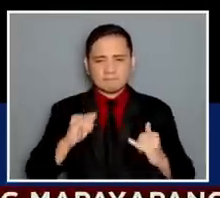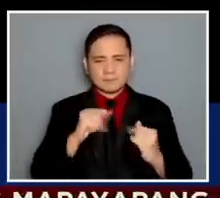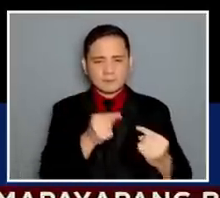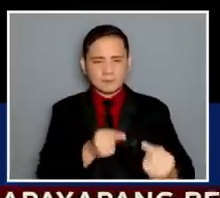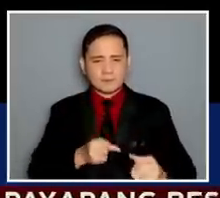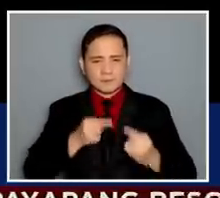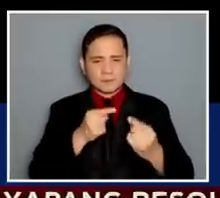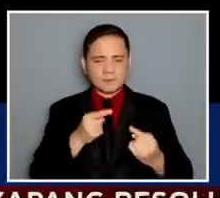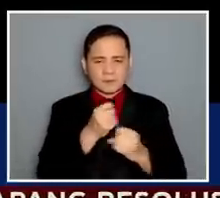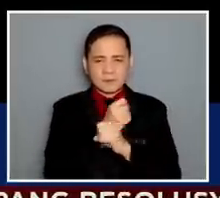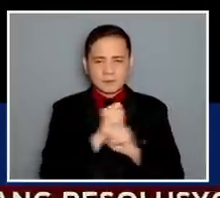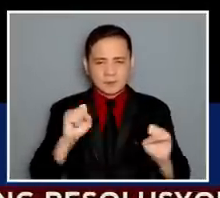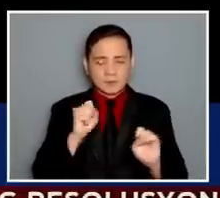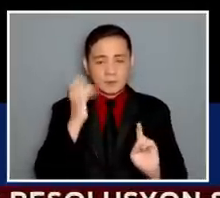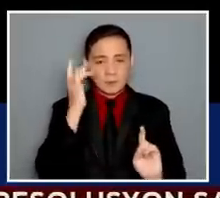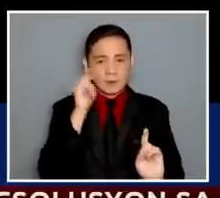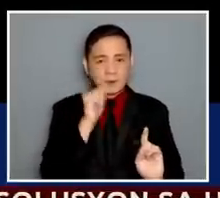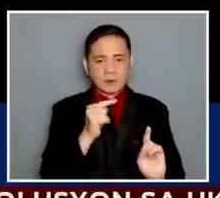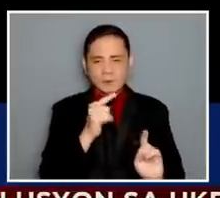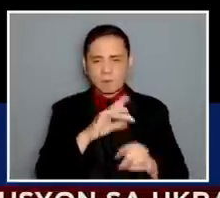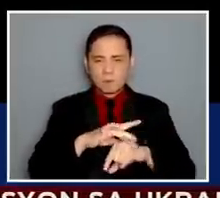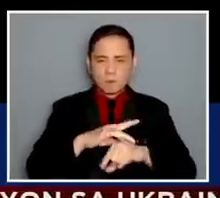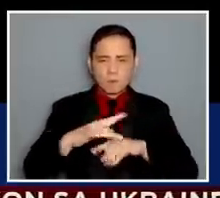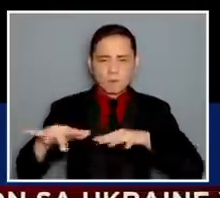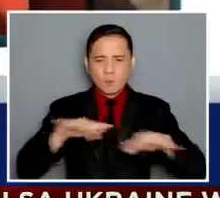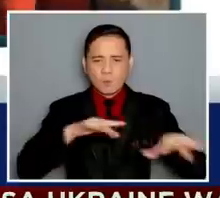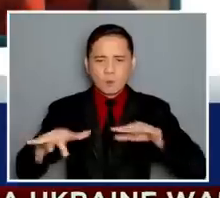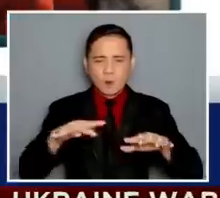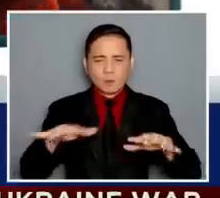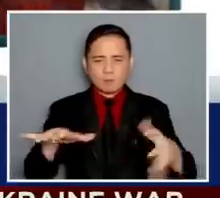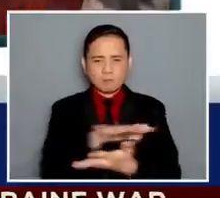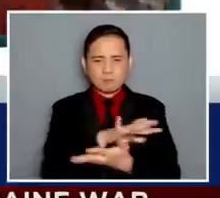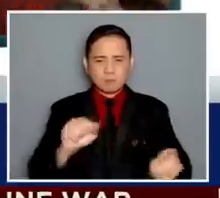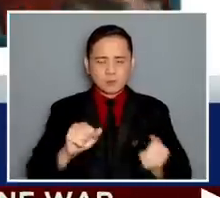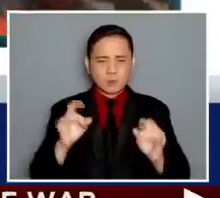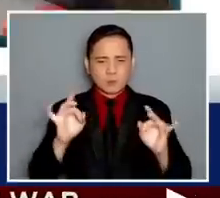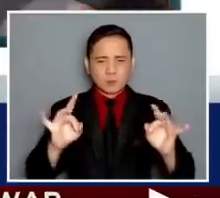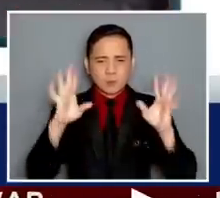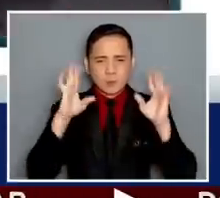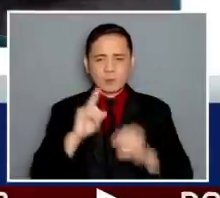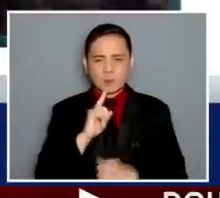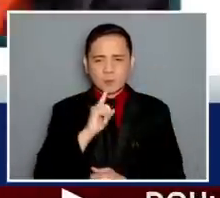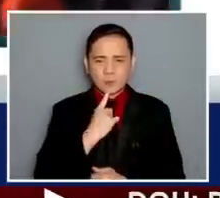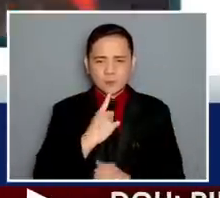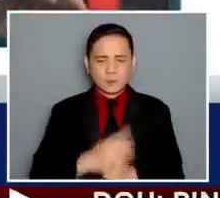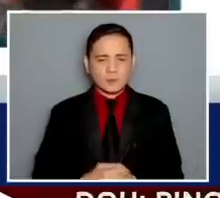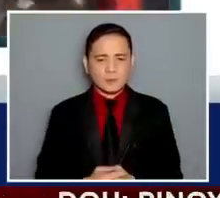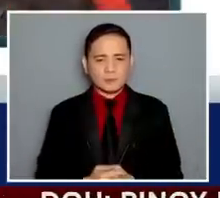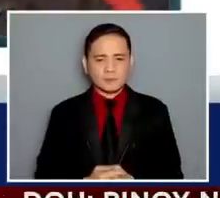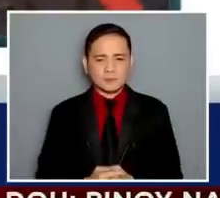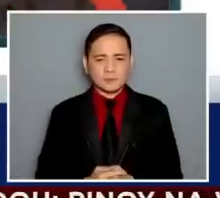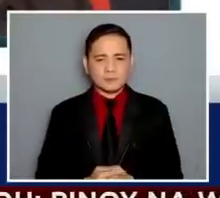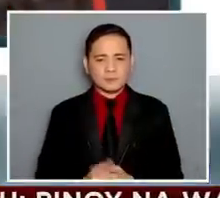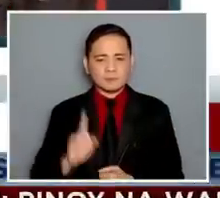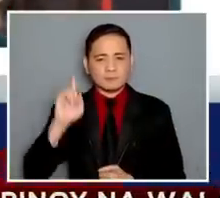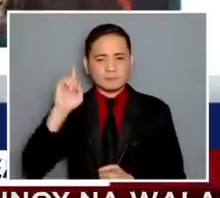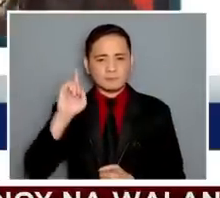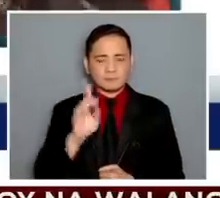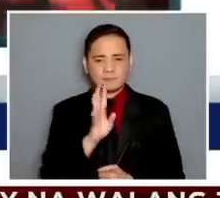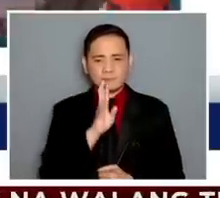rescue efforts dahil sa tindi ng pinsala ng lindol. Yung devastation sa yung extent ng damage